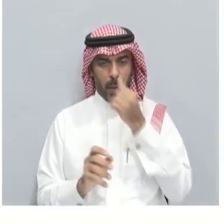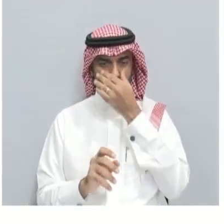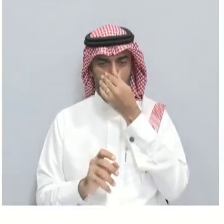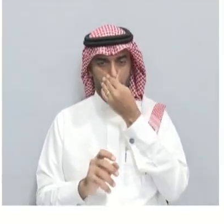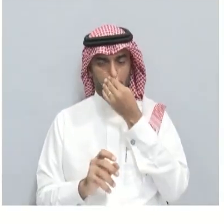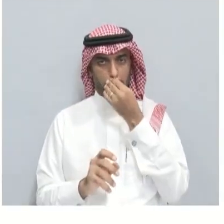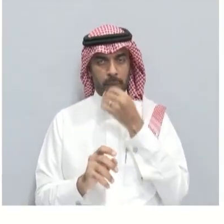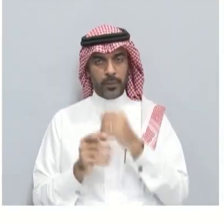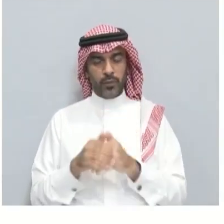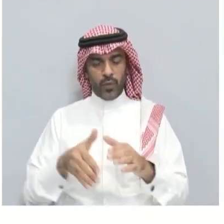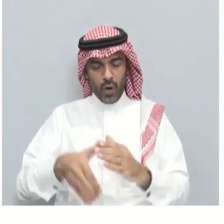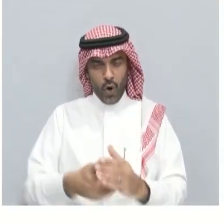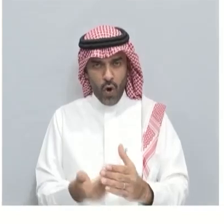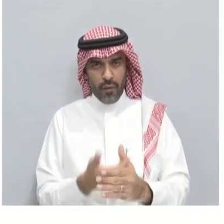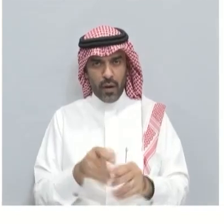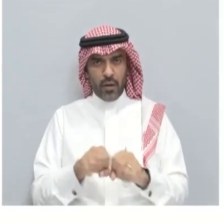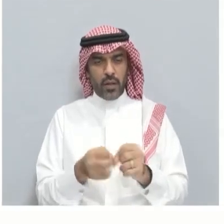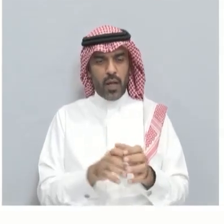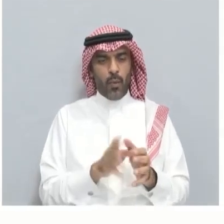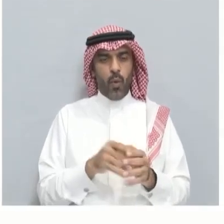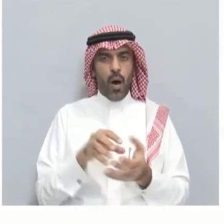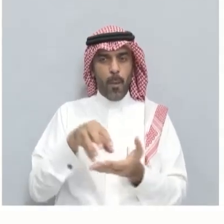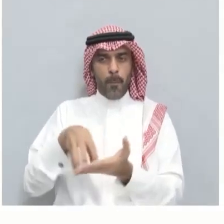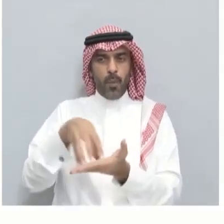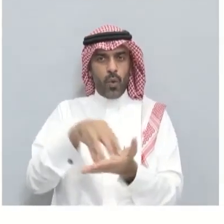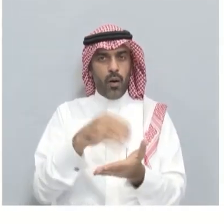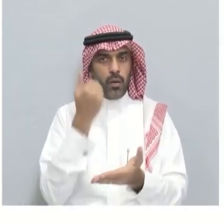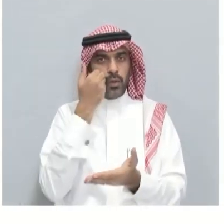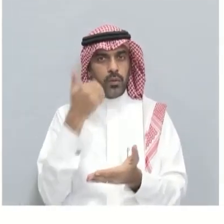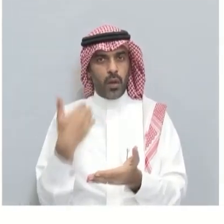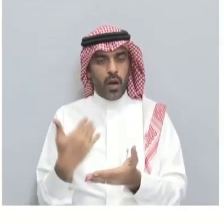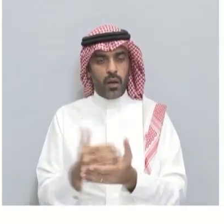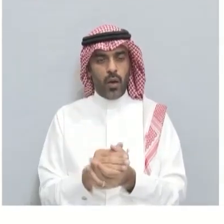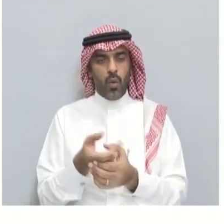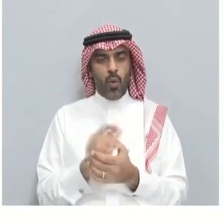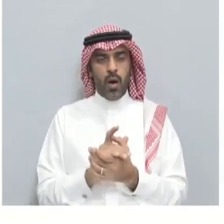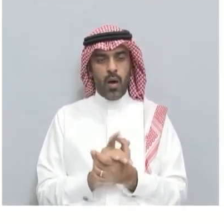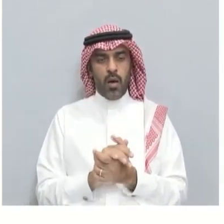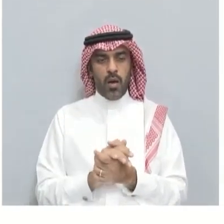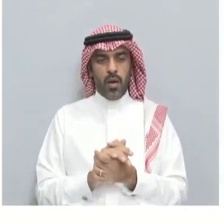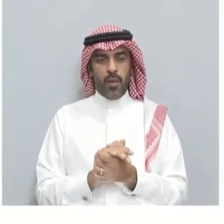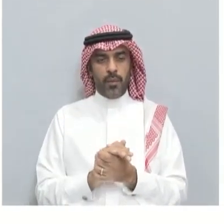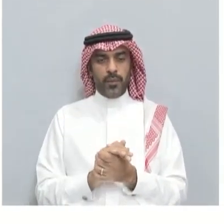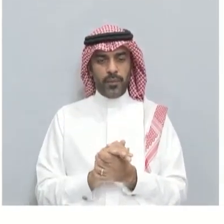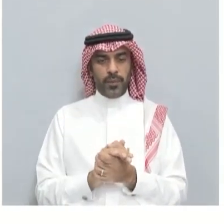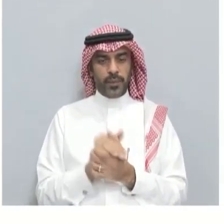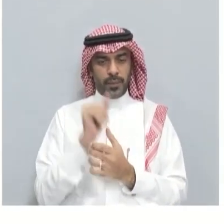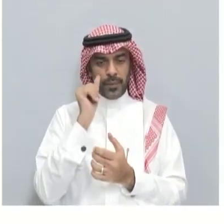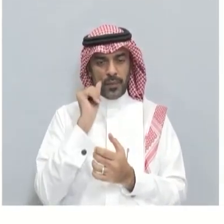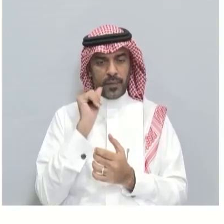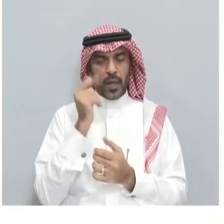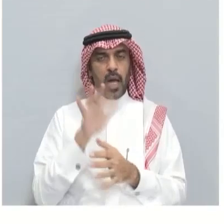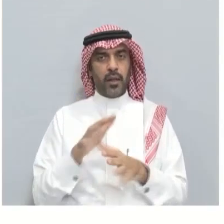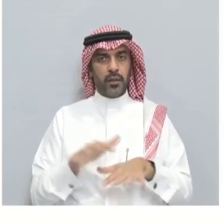حفر انهدام وتشكل لي ايضا في البقعه الساخنه وعند غوص ماذا الزلازل تتشكل هذه البراكين وذكرنا